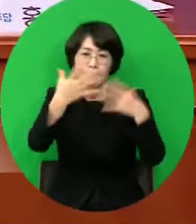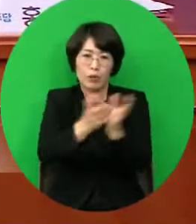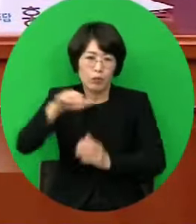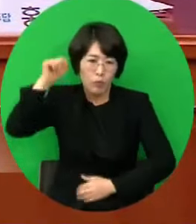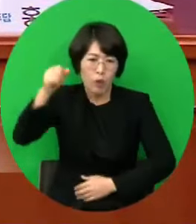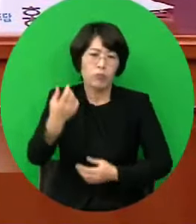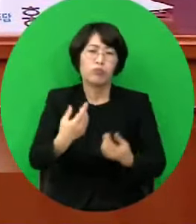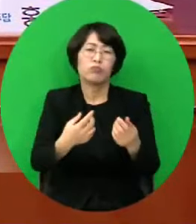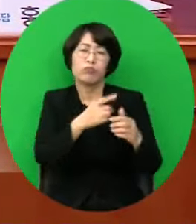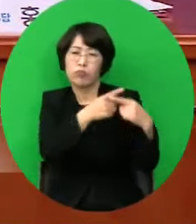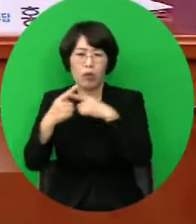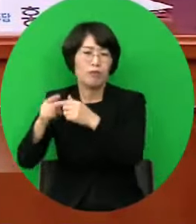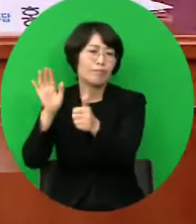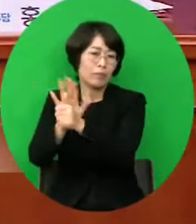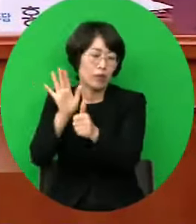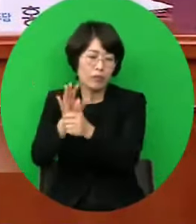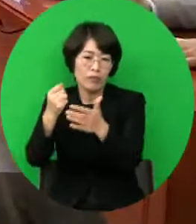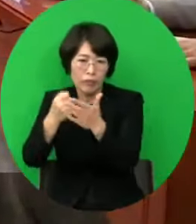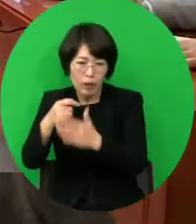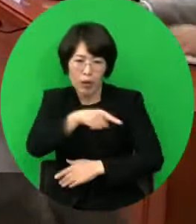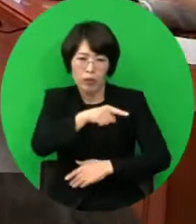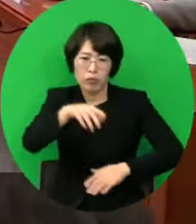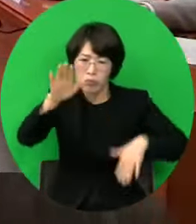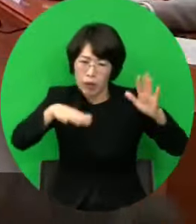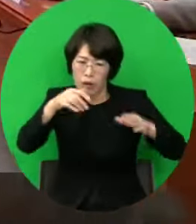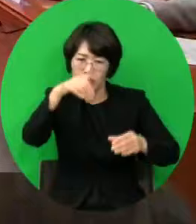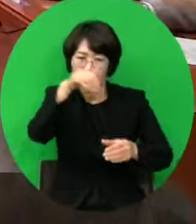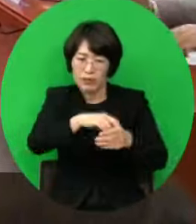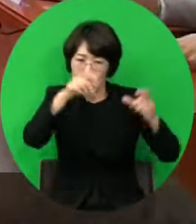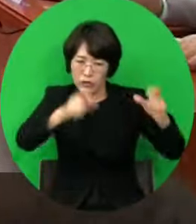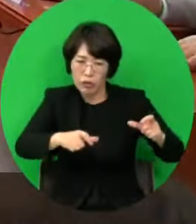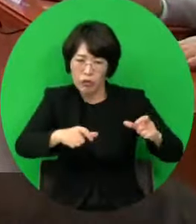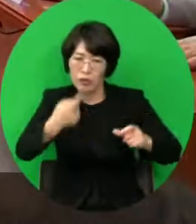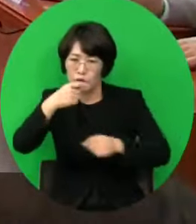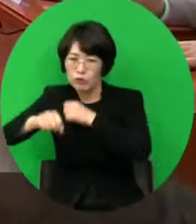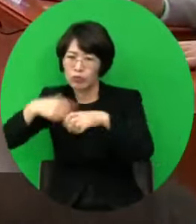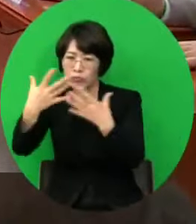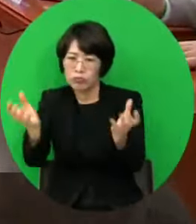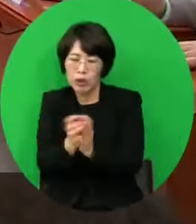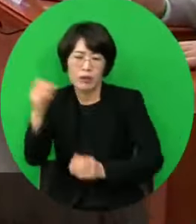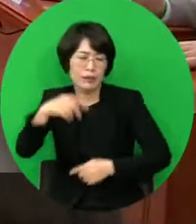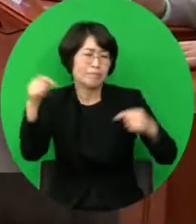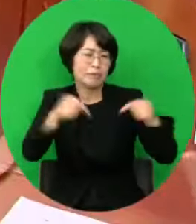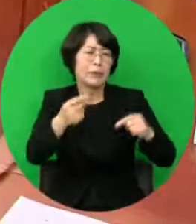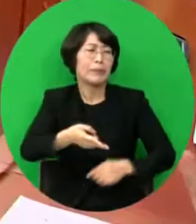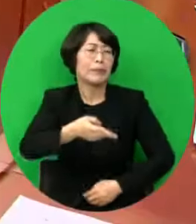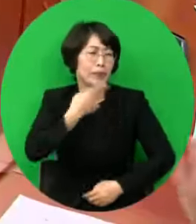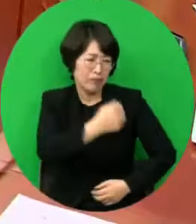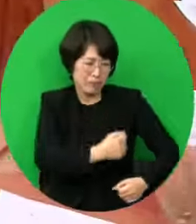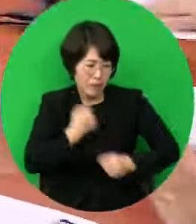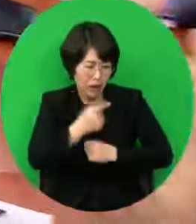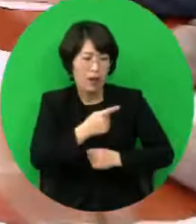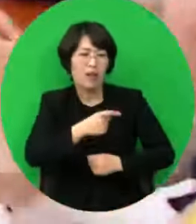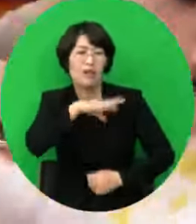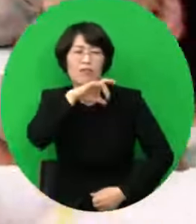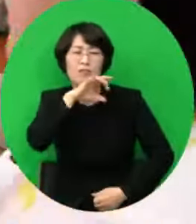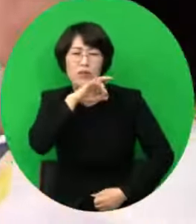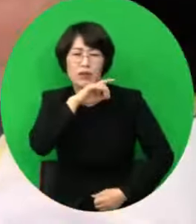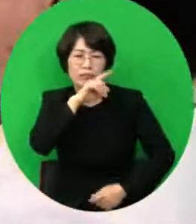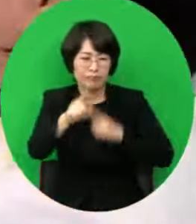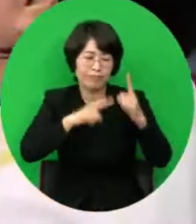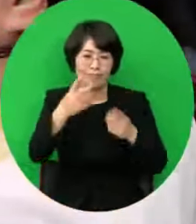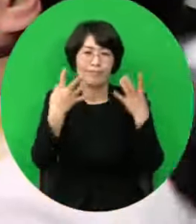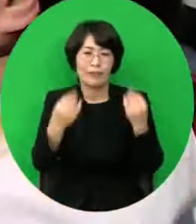보니 불균 당 적극적인 제상을 제대로 하지 않고 있다는 볼 소리까지